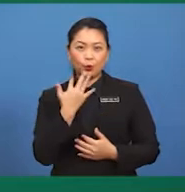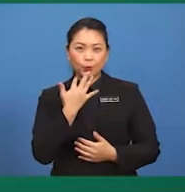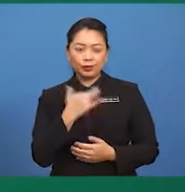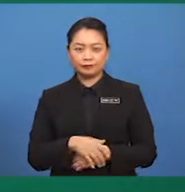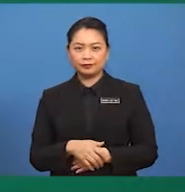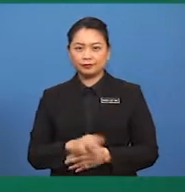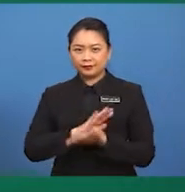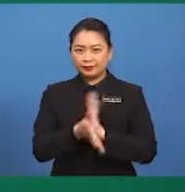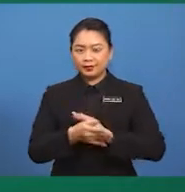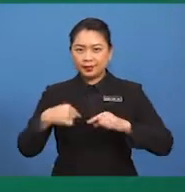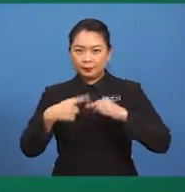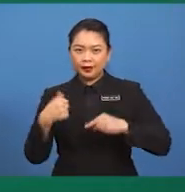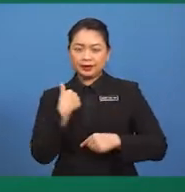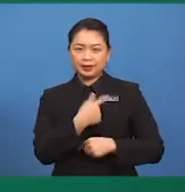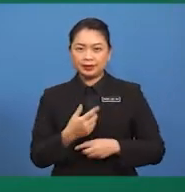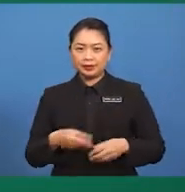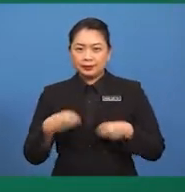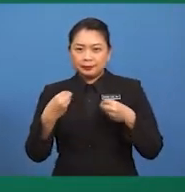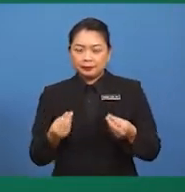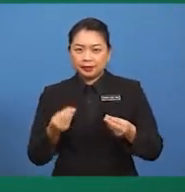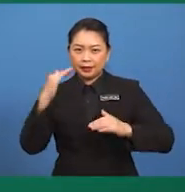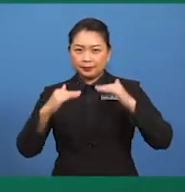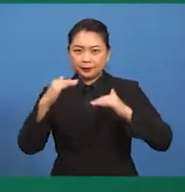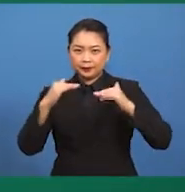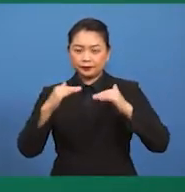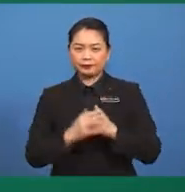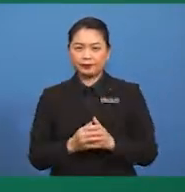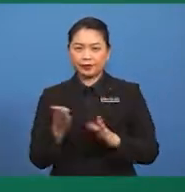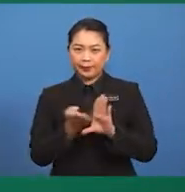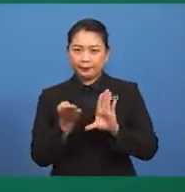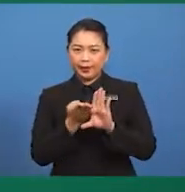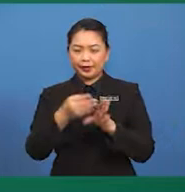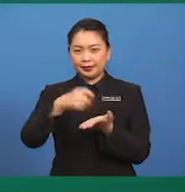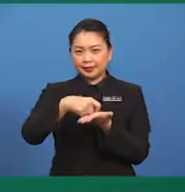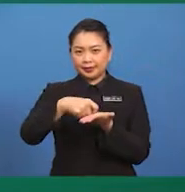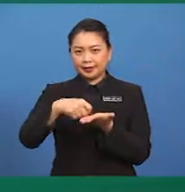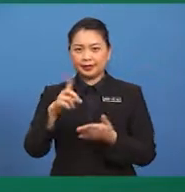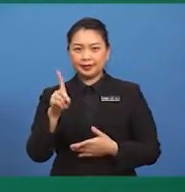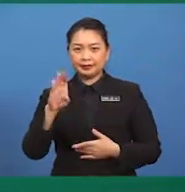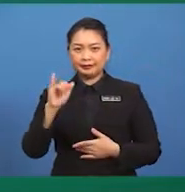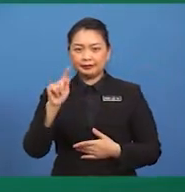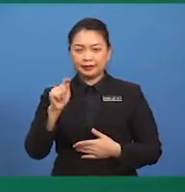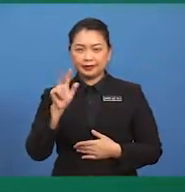Jadi, apabila kita sediakan imbangan duga terselaras, bank dicatat sebelah debit